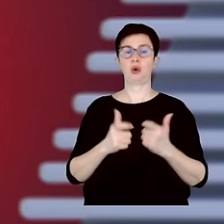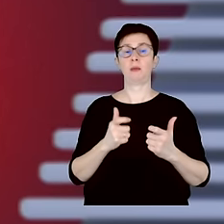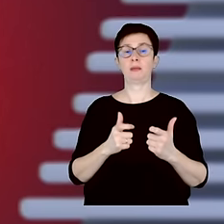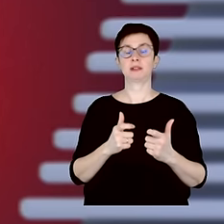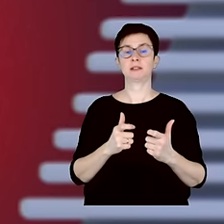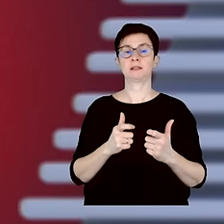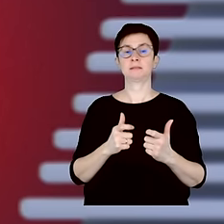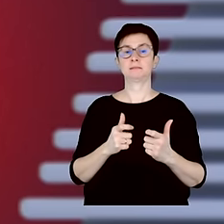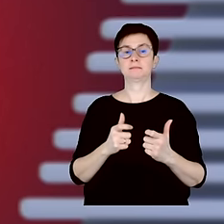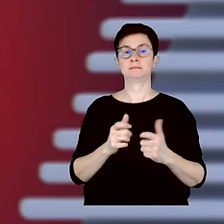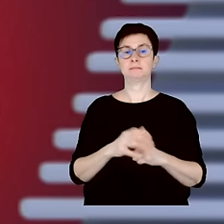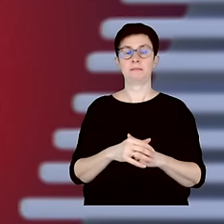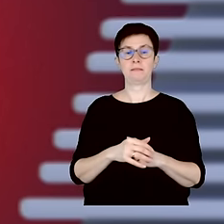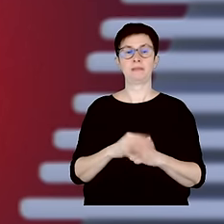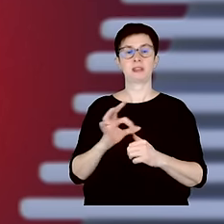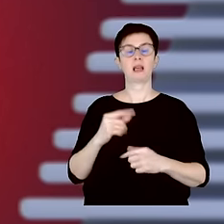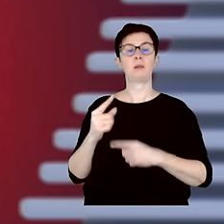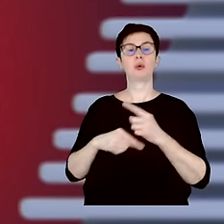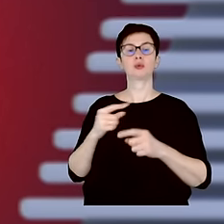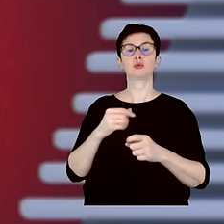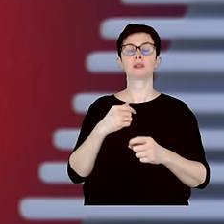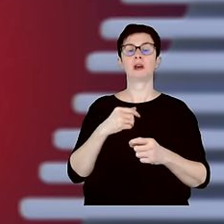trwającej procedurze ułaskawieniowej.